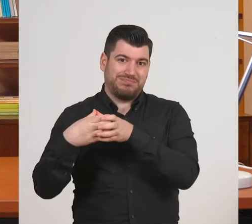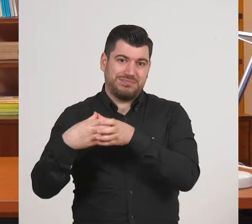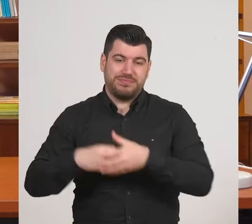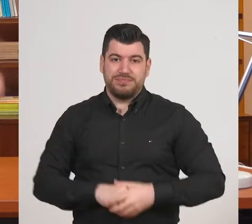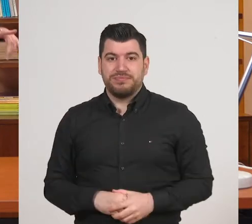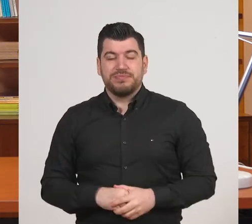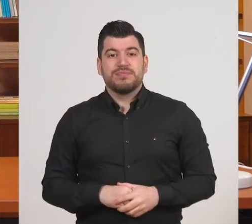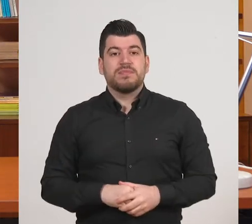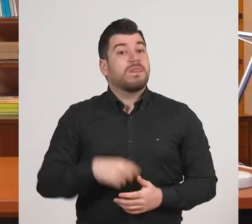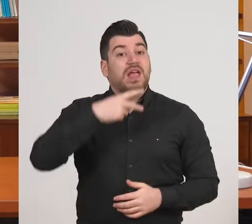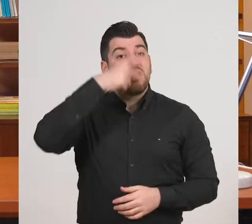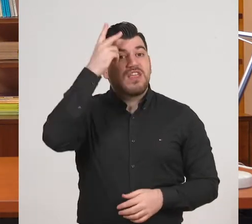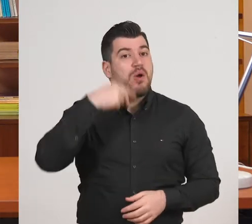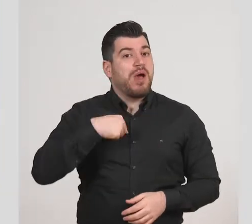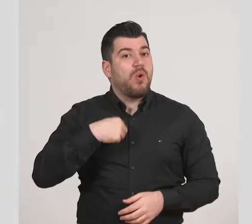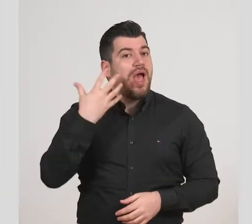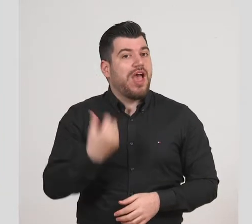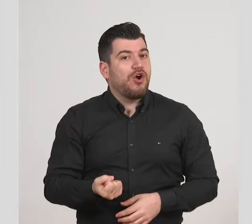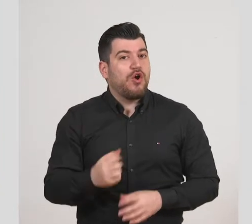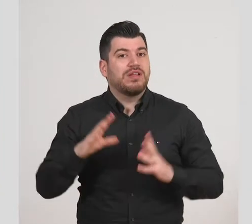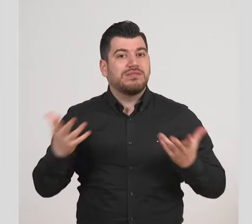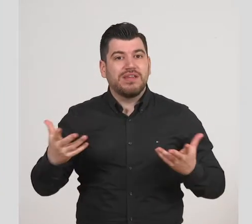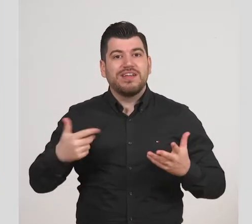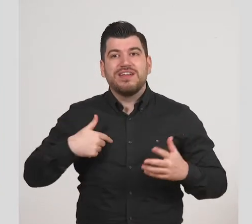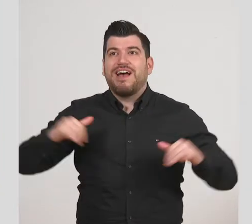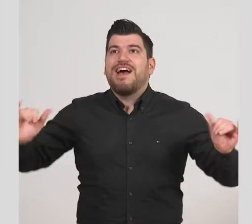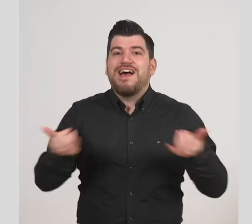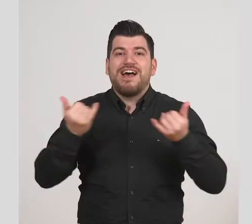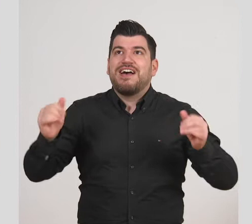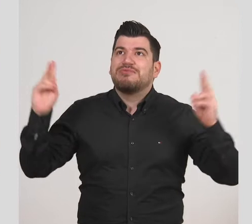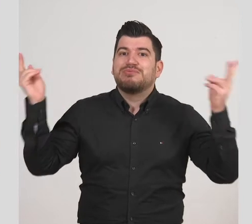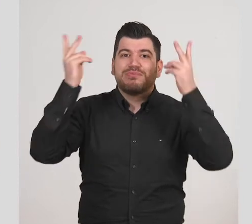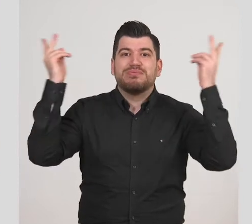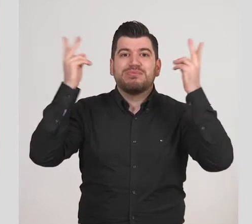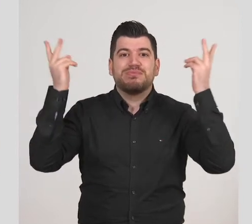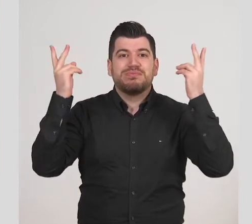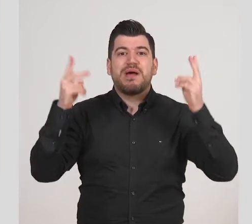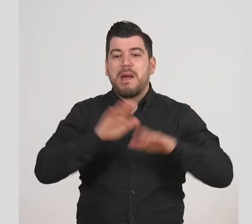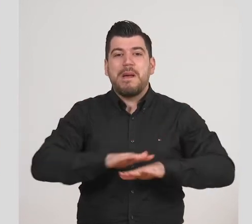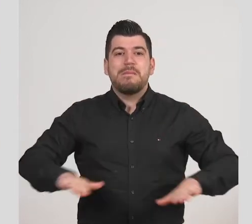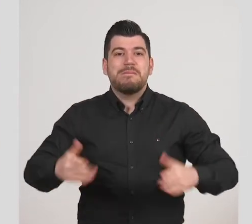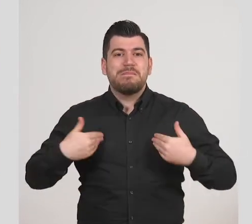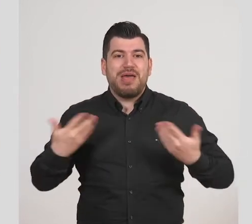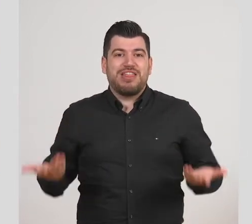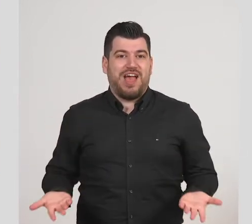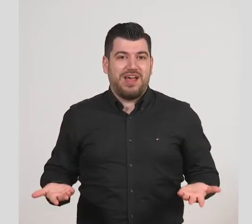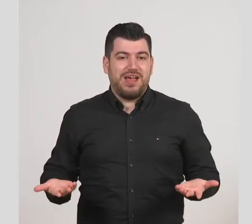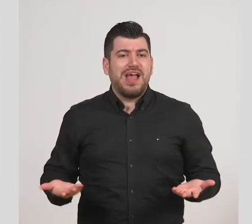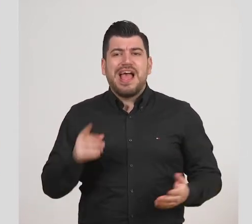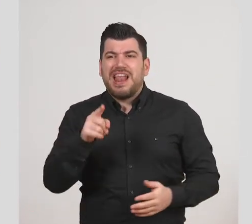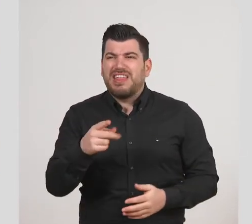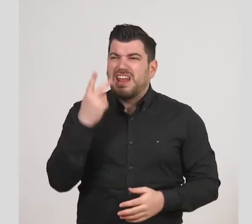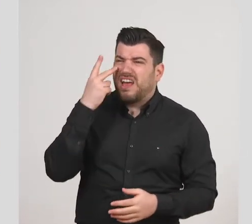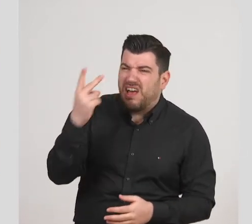δικαιώματα. «Δικαιούμαι να ζήσω την αθωότητα και την ανεμελιά στα παιδικά μου χρόνια». Δηλαδή να μην